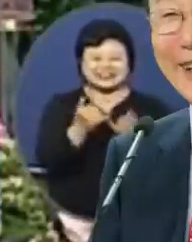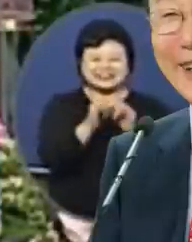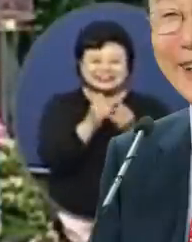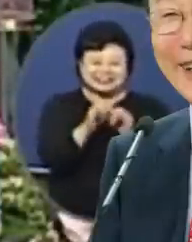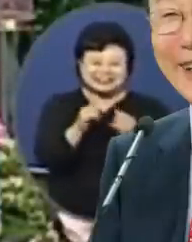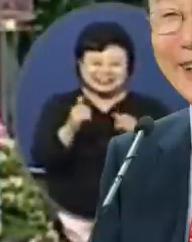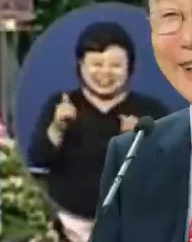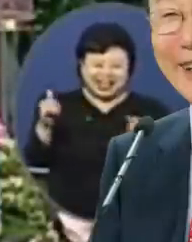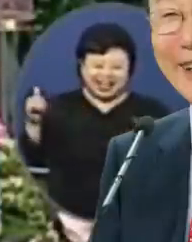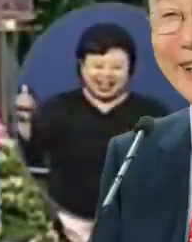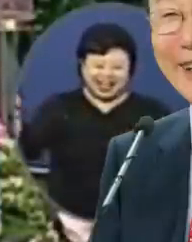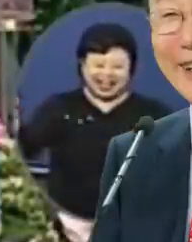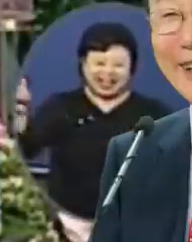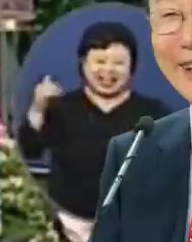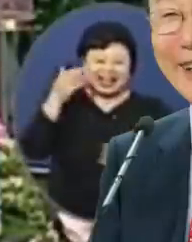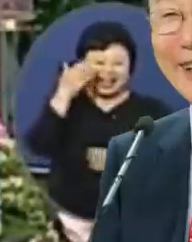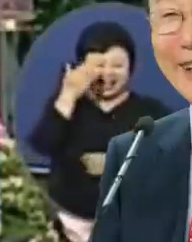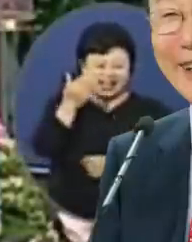사랑하는